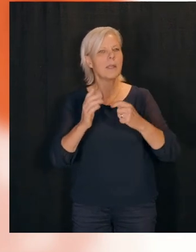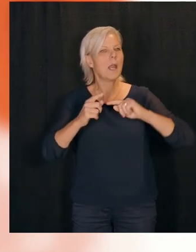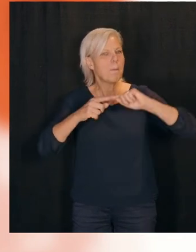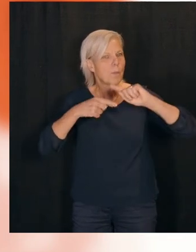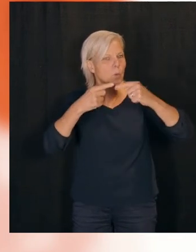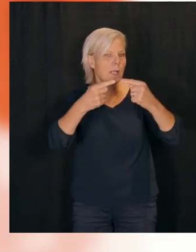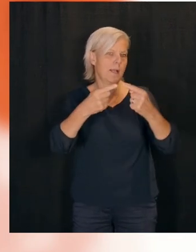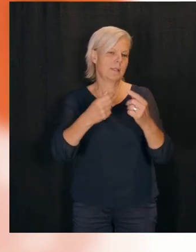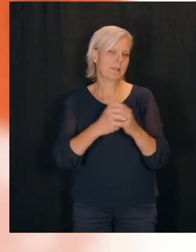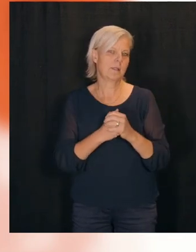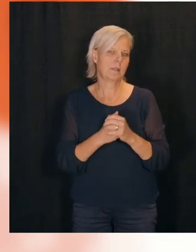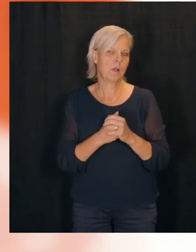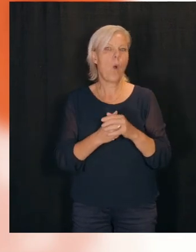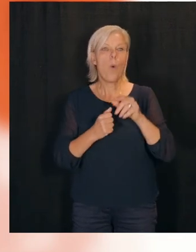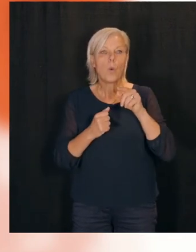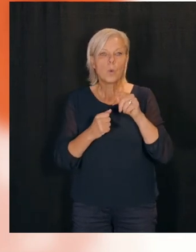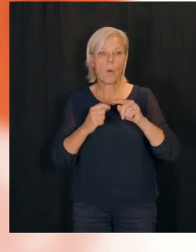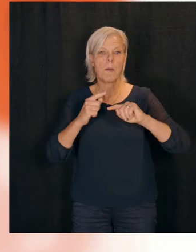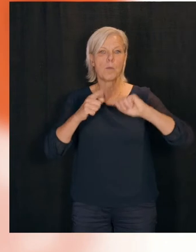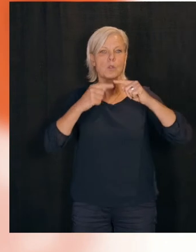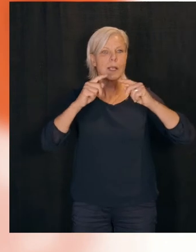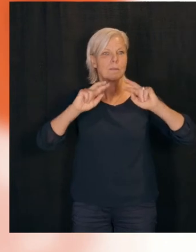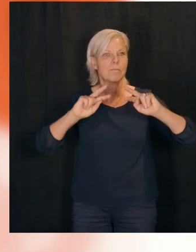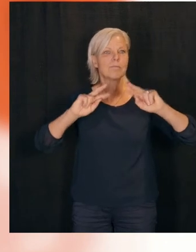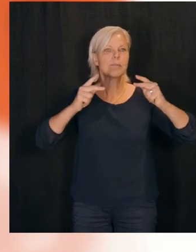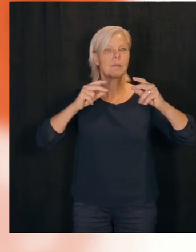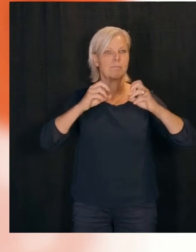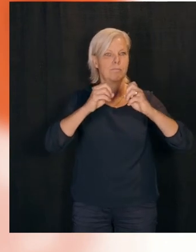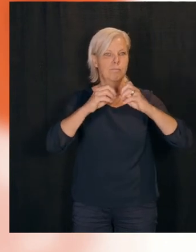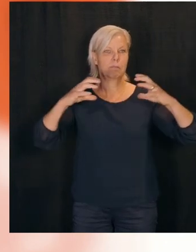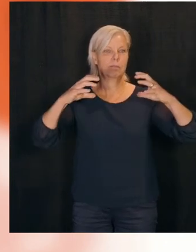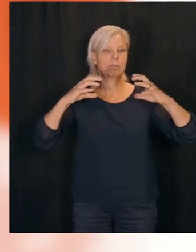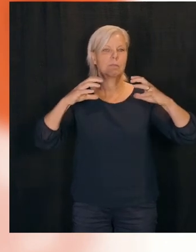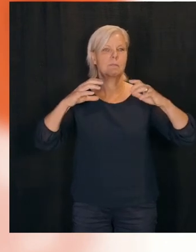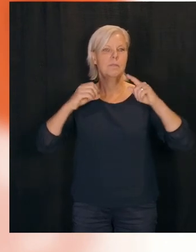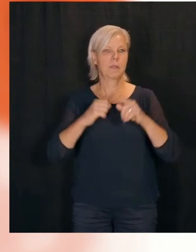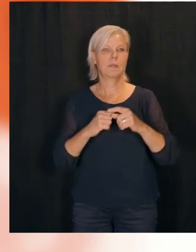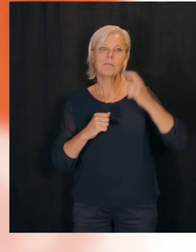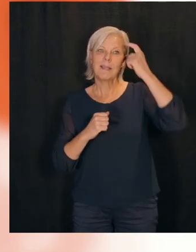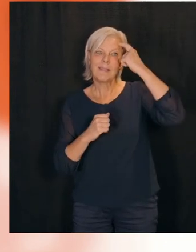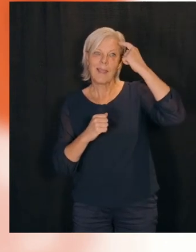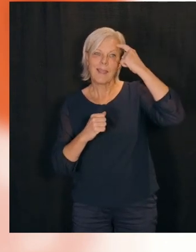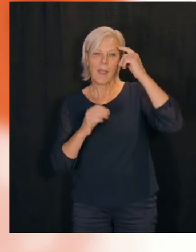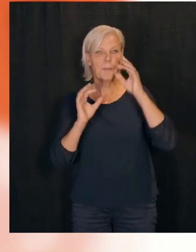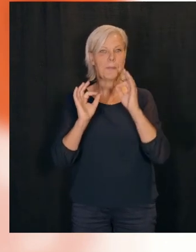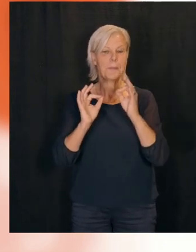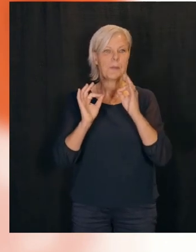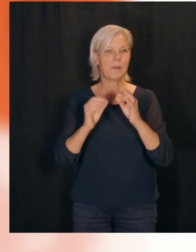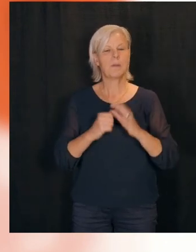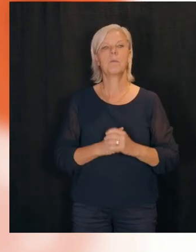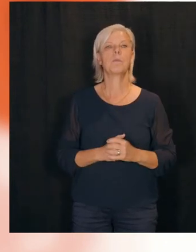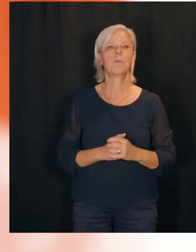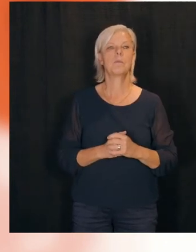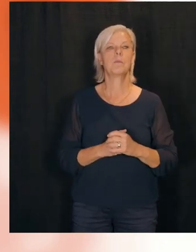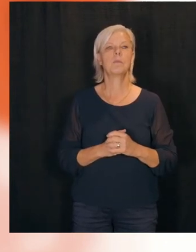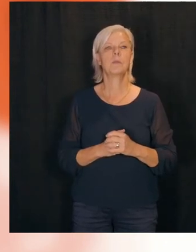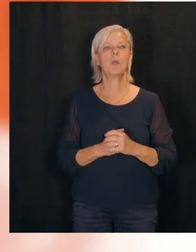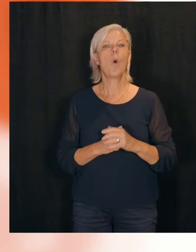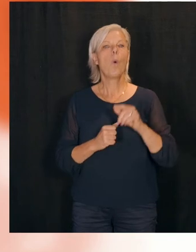överhuvudtaget. Och de processerna är en del av nästa bubbla. Mindset eller tänkesätt. Och